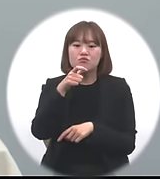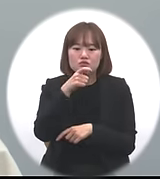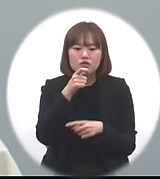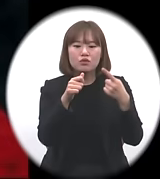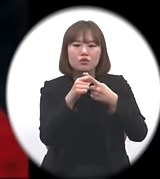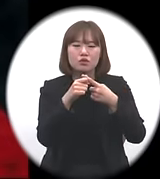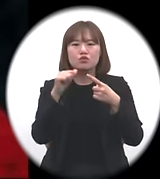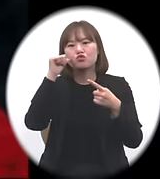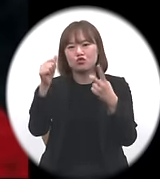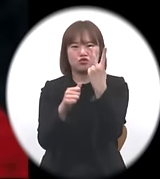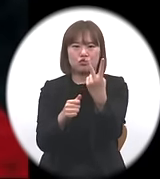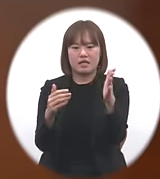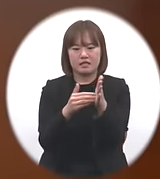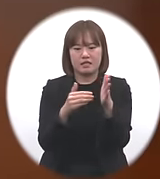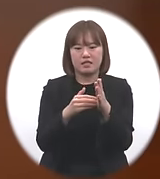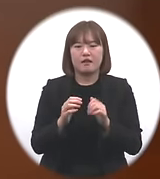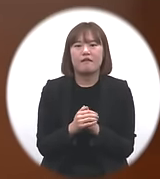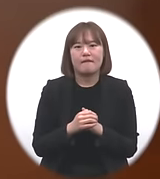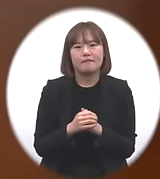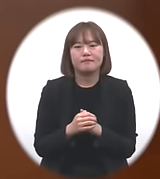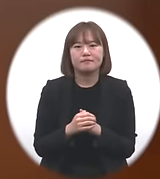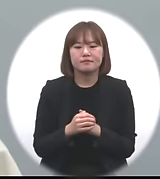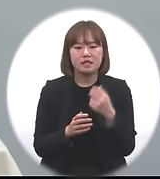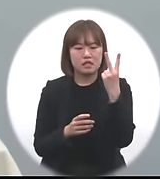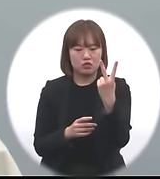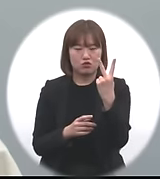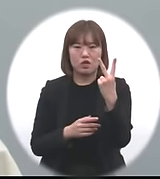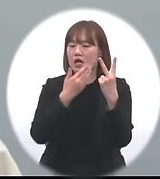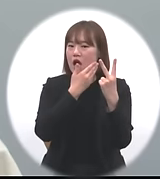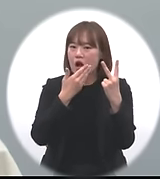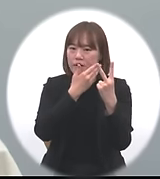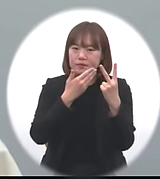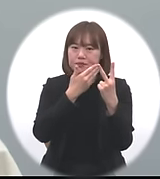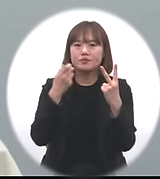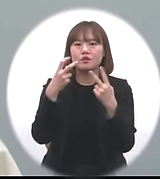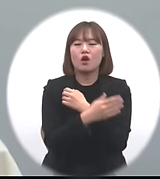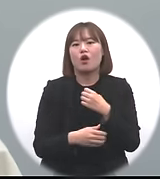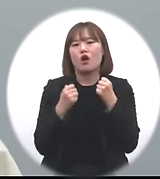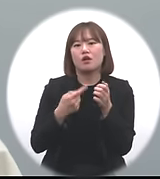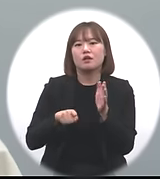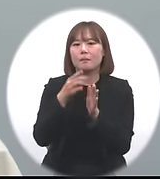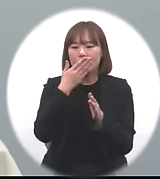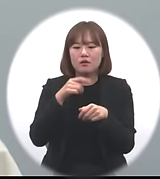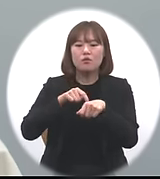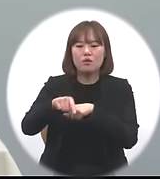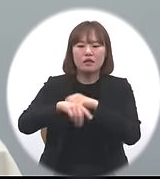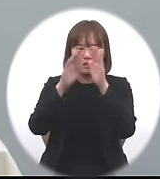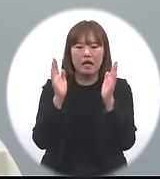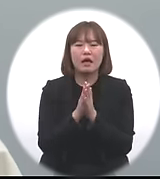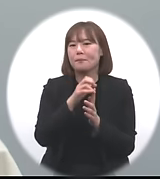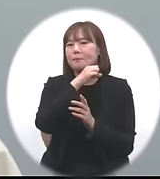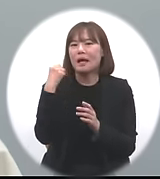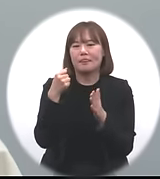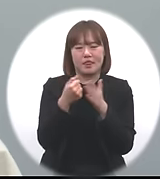두 가지밖에 없답니다. 멀쩡한 물하고요. 그 다음엔 하얀색 우유예요. 바나나 우유, 딸기 우유 말고요. 이두 가지는 그래도 영양 섭취나